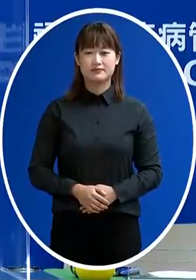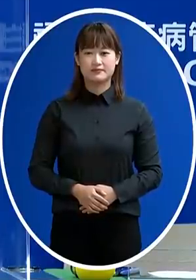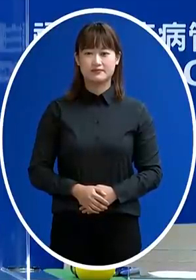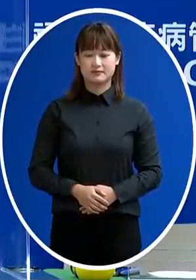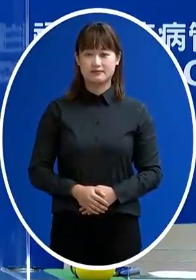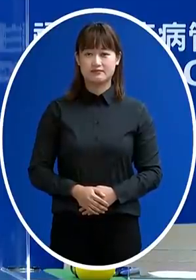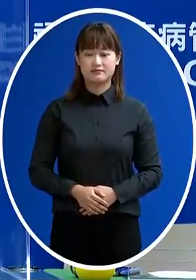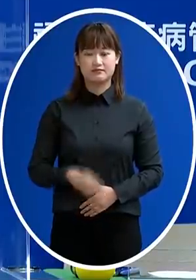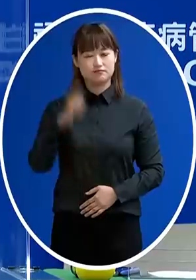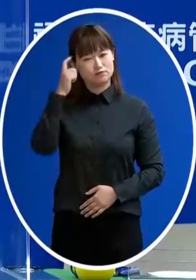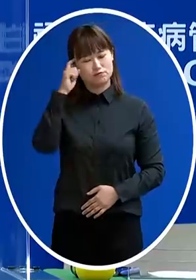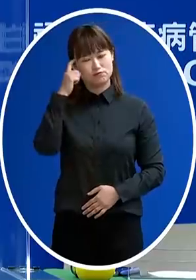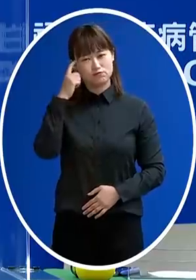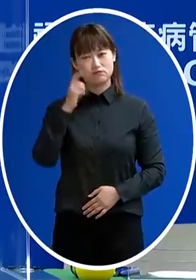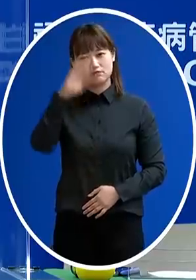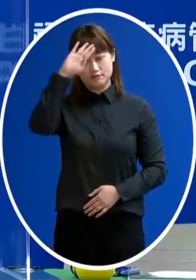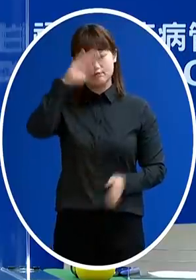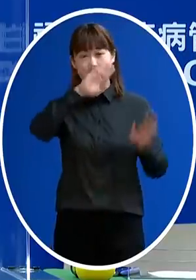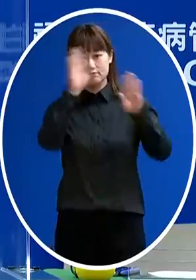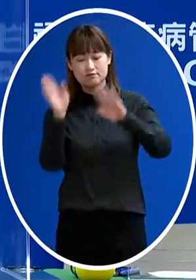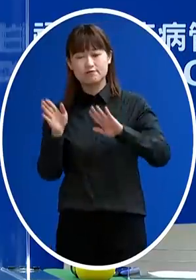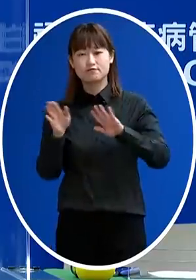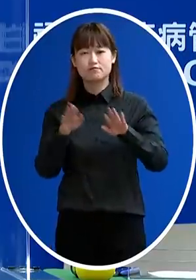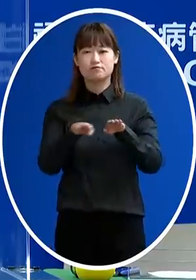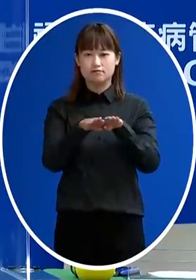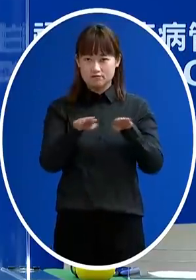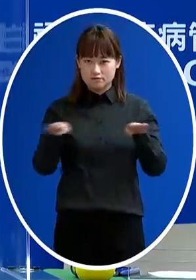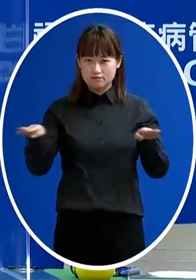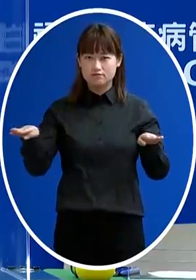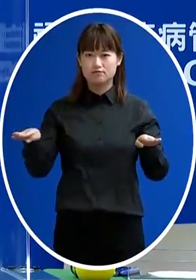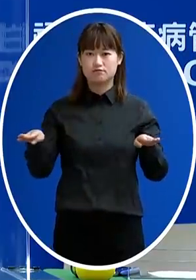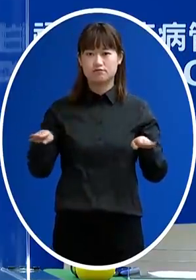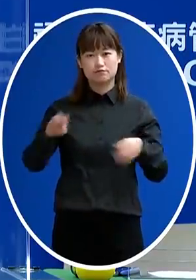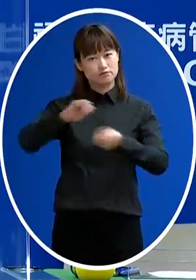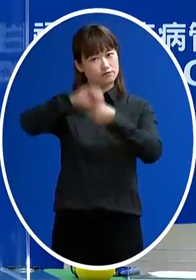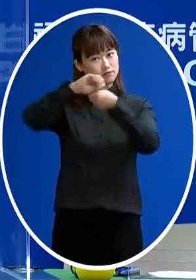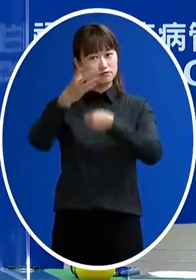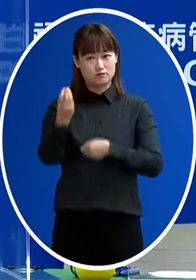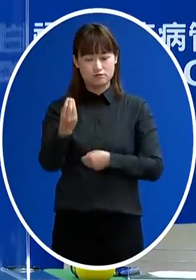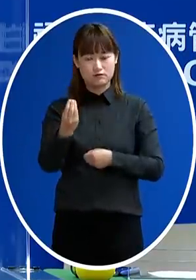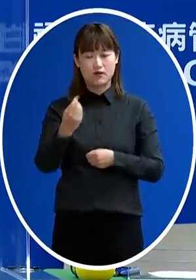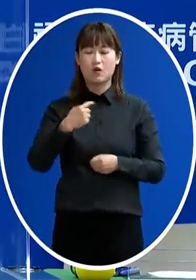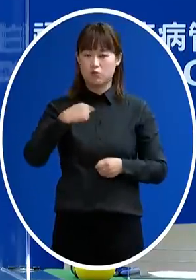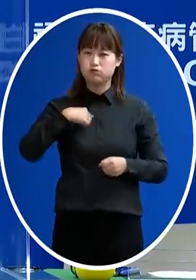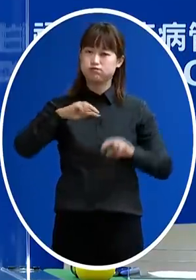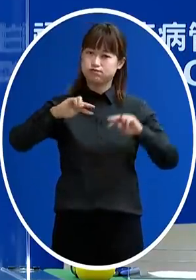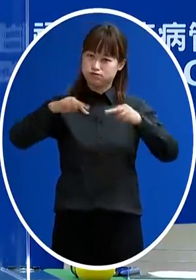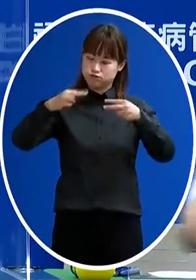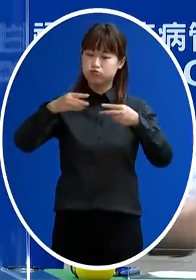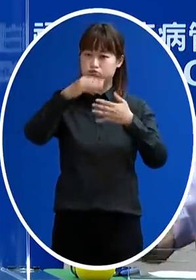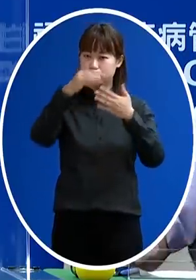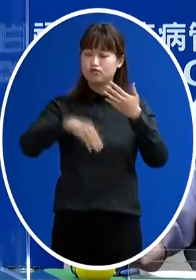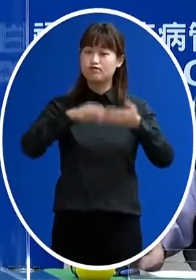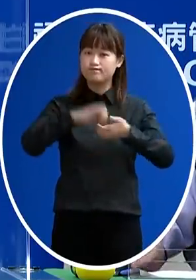不过也因为疫情比较稳定，所以我们就也调整了户外戴口罩的规